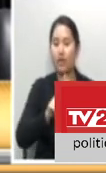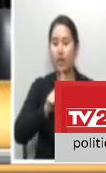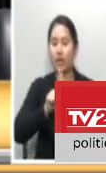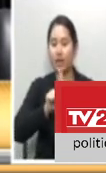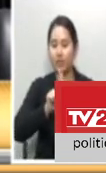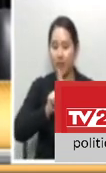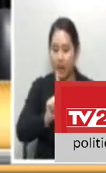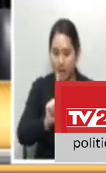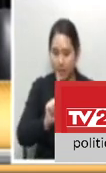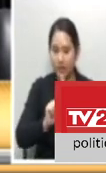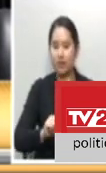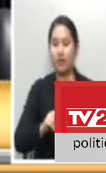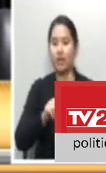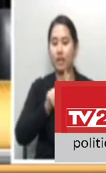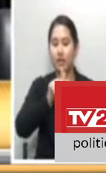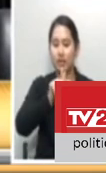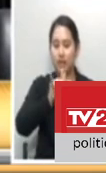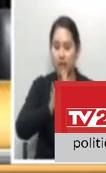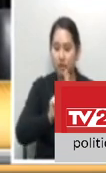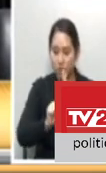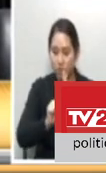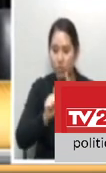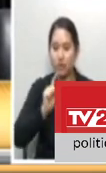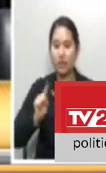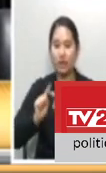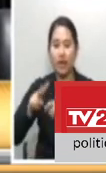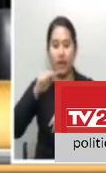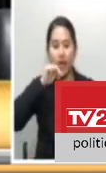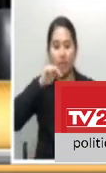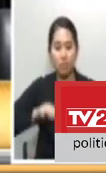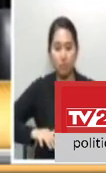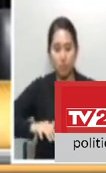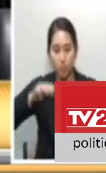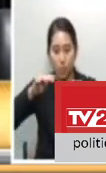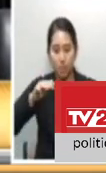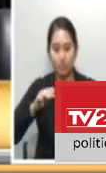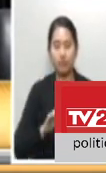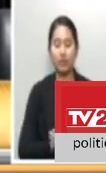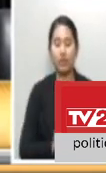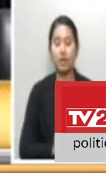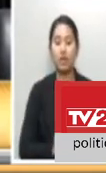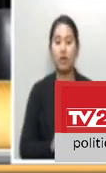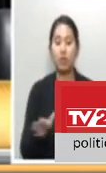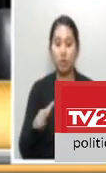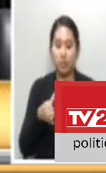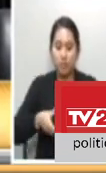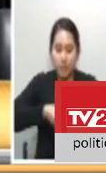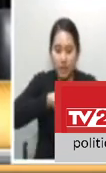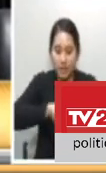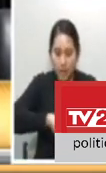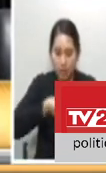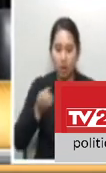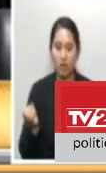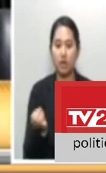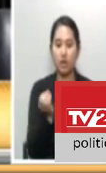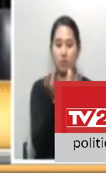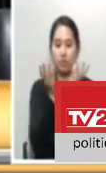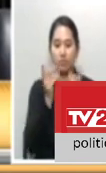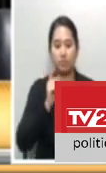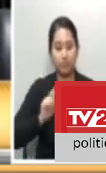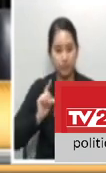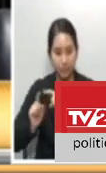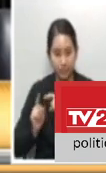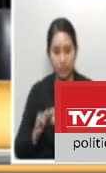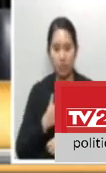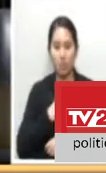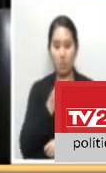จริญจังหวัดยโสธรนั้นน้ำท่วมทำให้พี่น้องเกษตรกรต้องได้รับความเดือดร้อนผมได้ดู